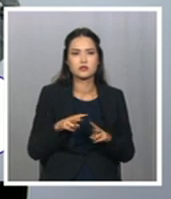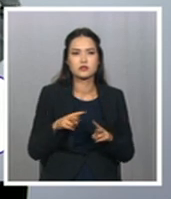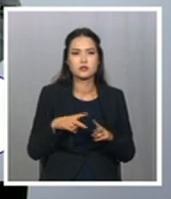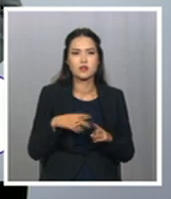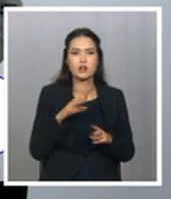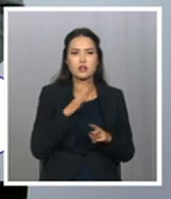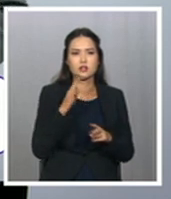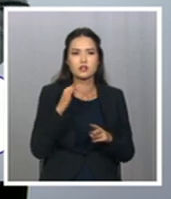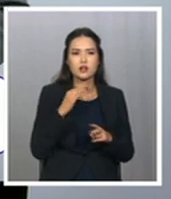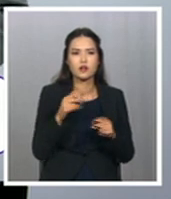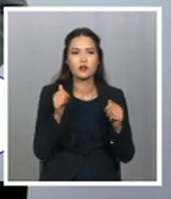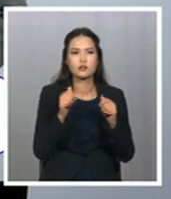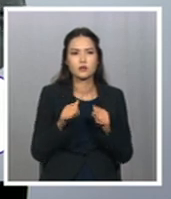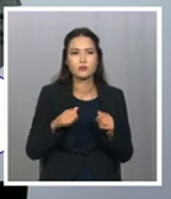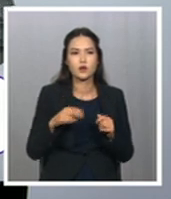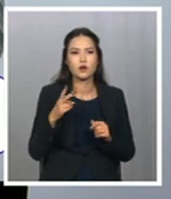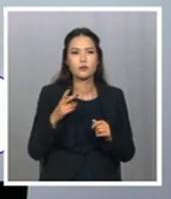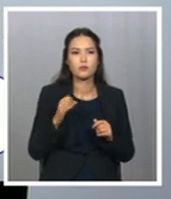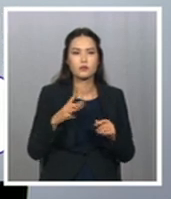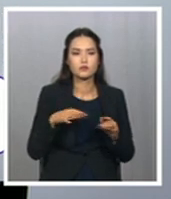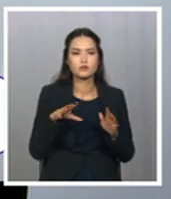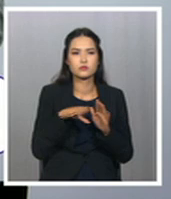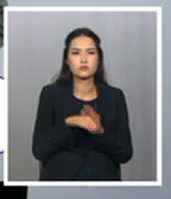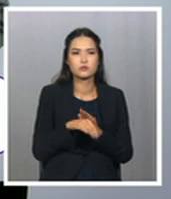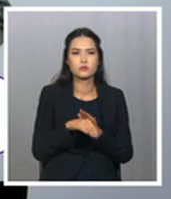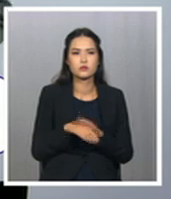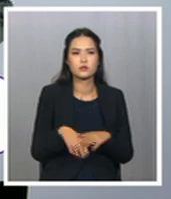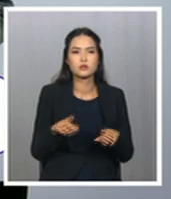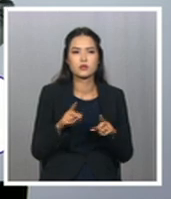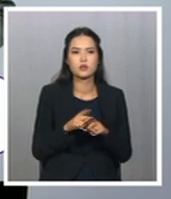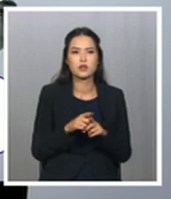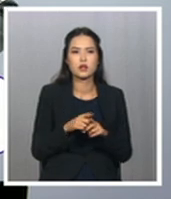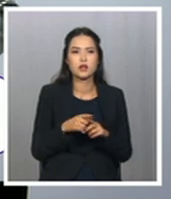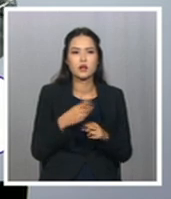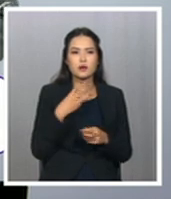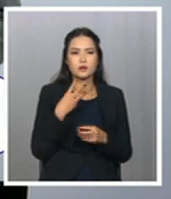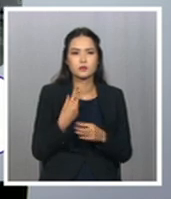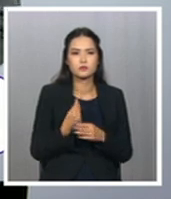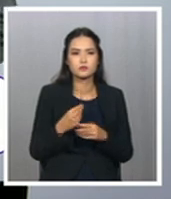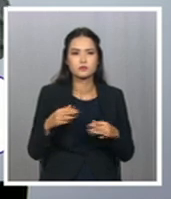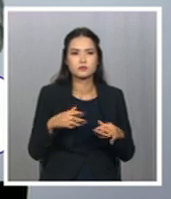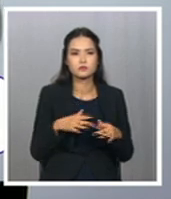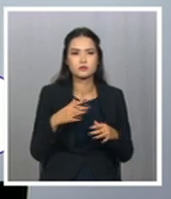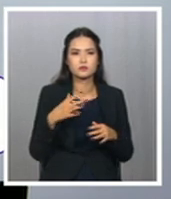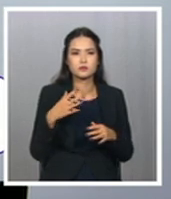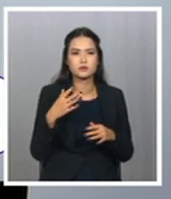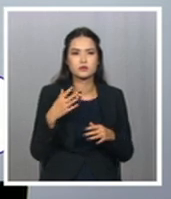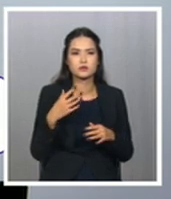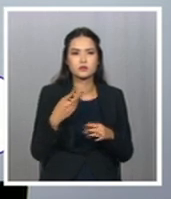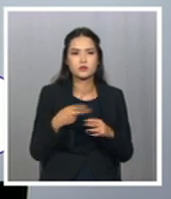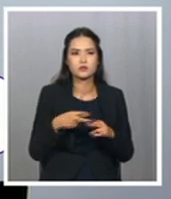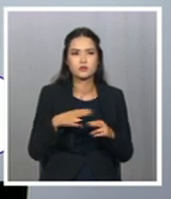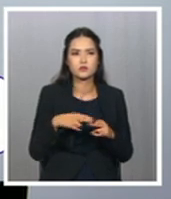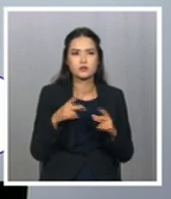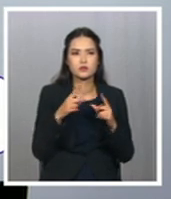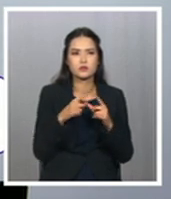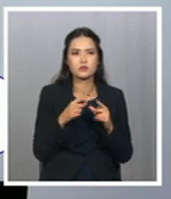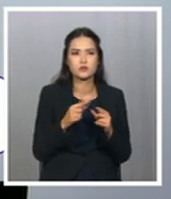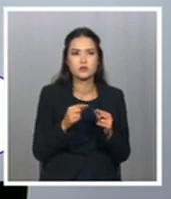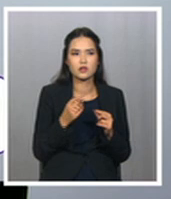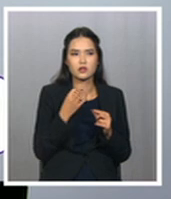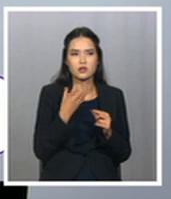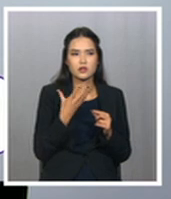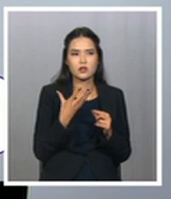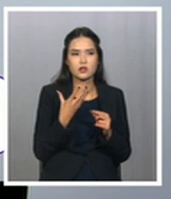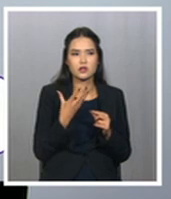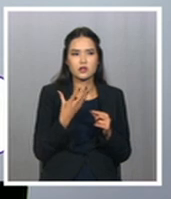ата-аналық формаларды будандастыру болып табылады. Біз Менделдің тәжірибелеріне сүйене отырып, бұршақ өсімдігінің